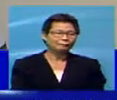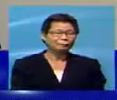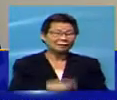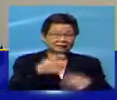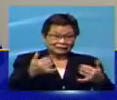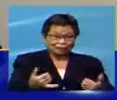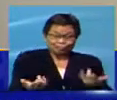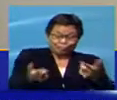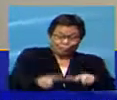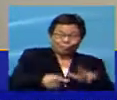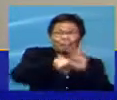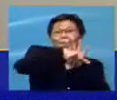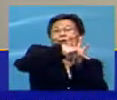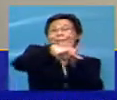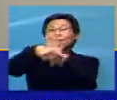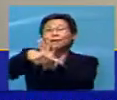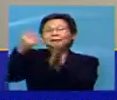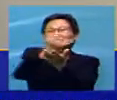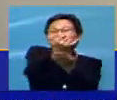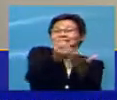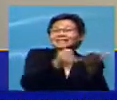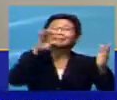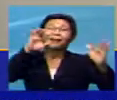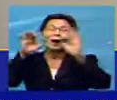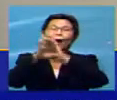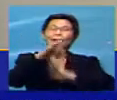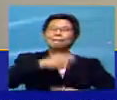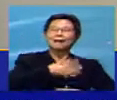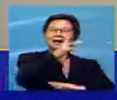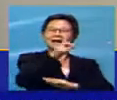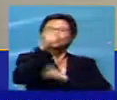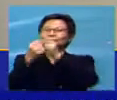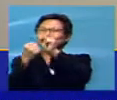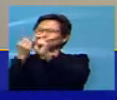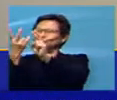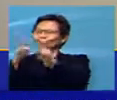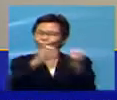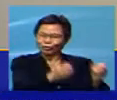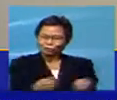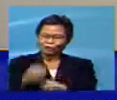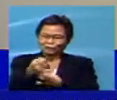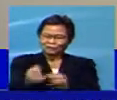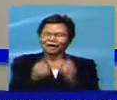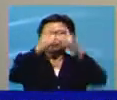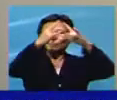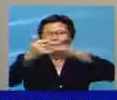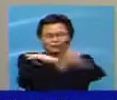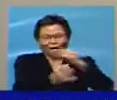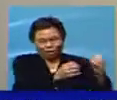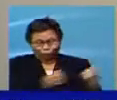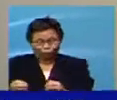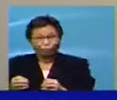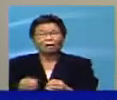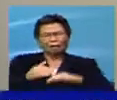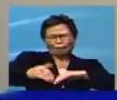Ketika ini sedang berlangsungnya pameran seni fotografi MyKL 2017 anjuran Jabatan Muzium Negara di